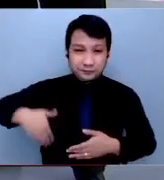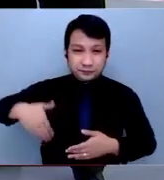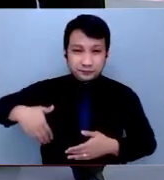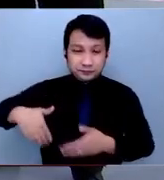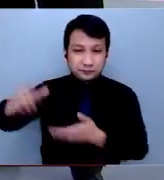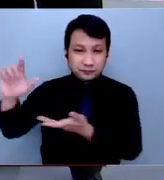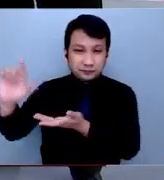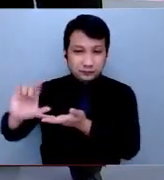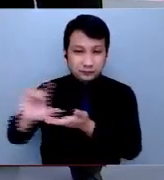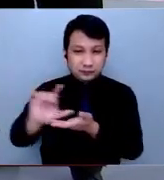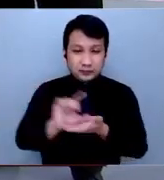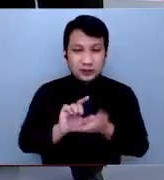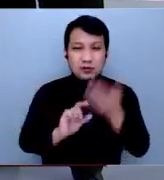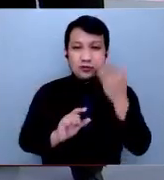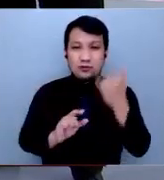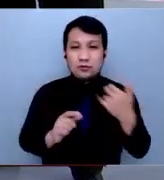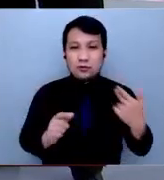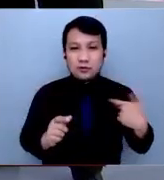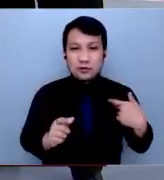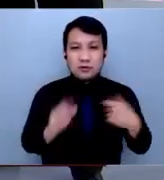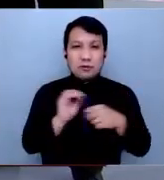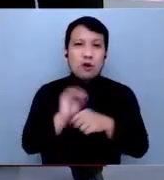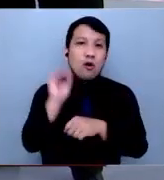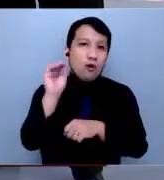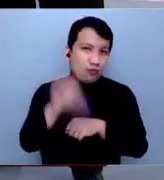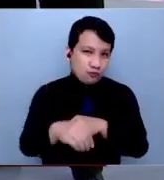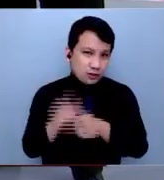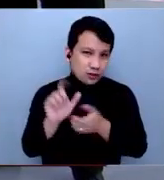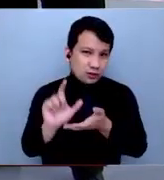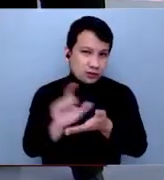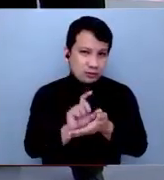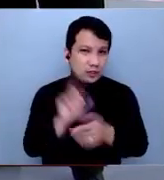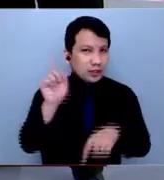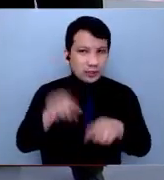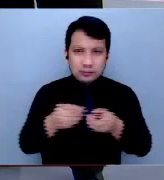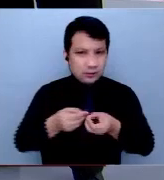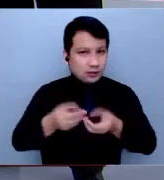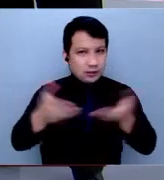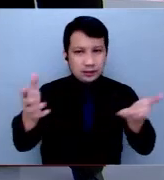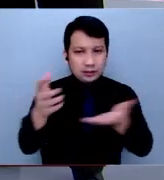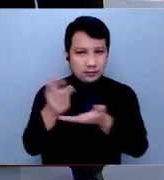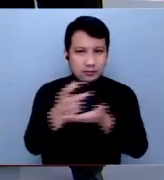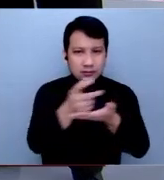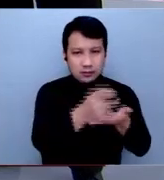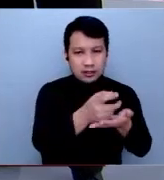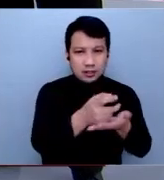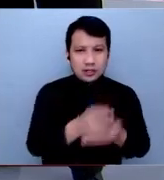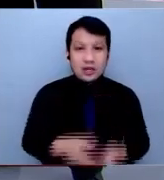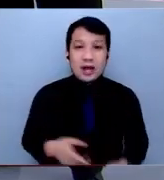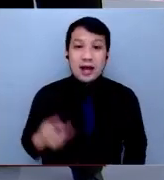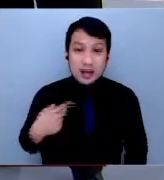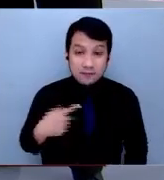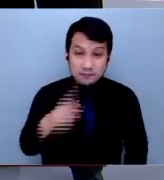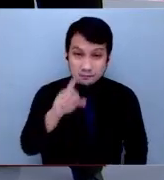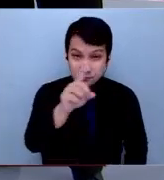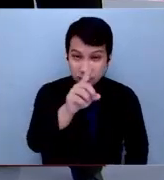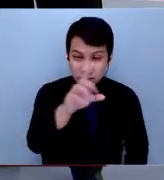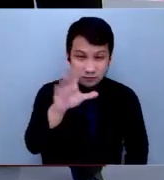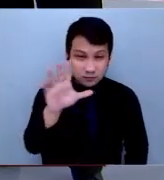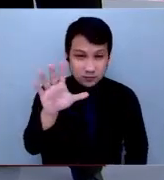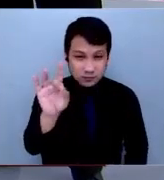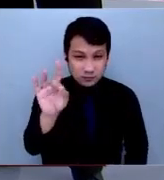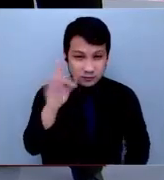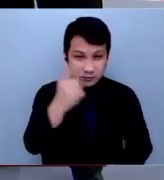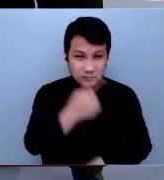bakuna dahil meron na silang oversupply na hindi pa nila maipamahagi. Meron pa nga raw silang 158 days ng